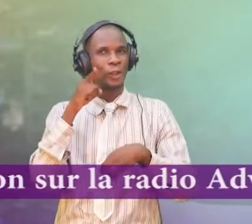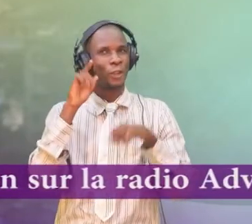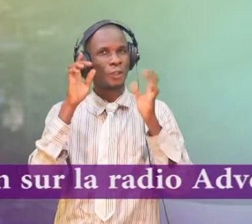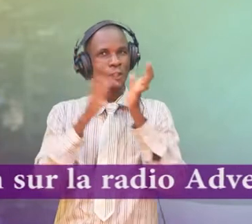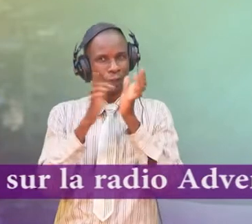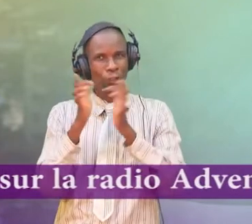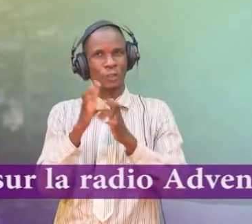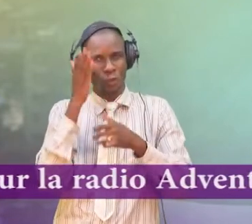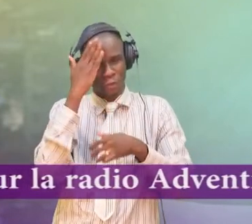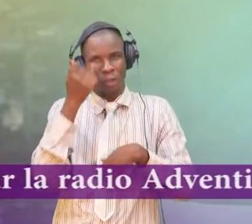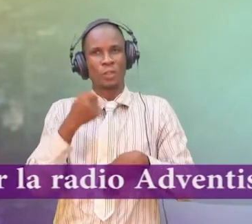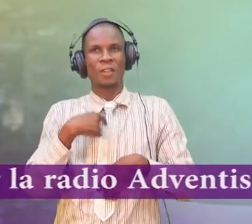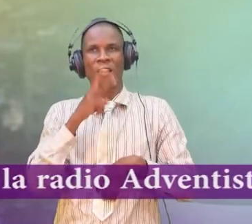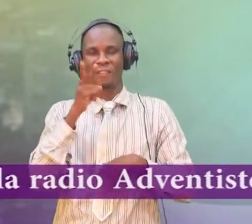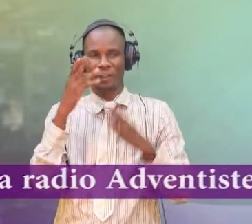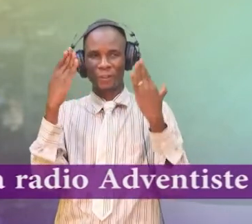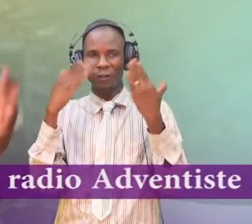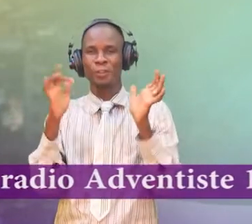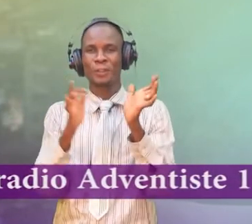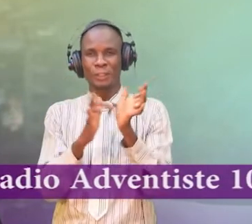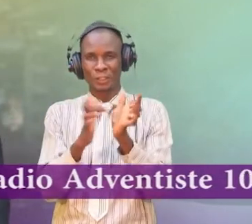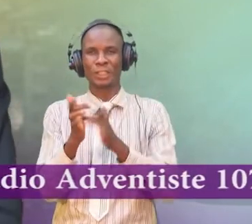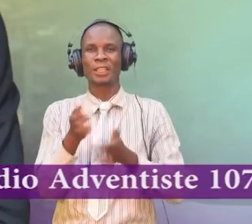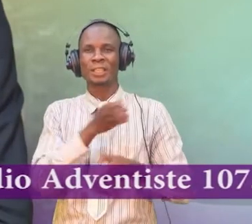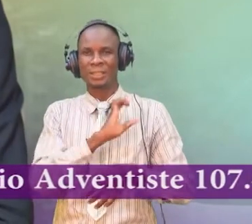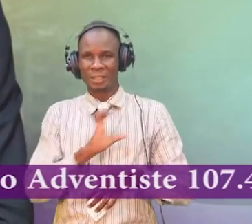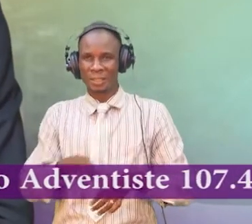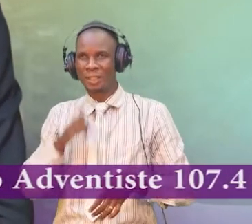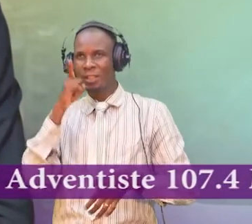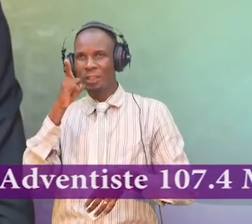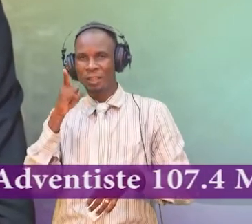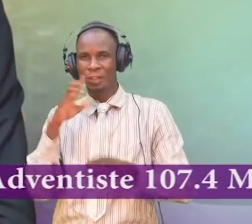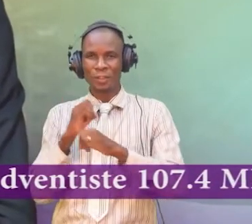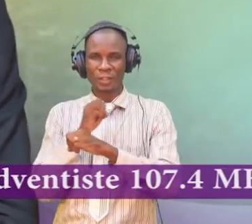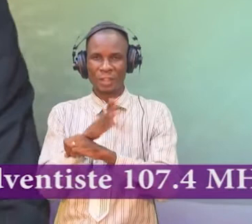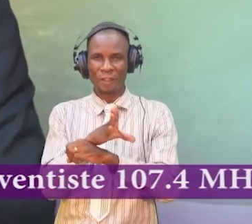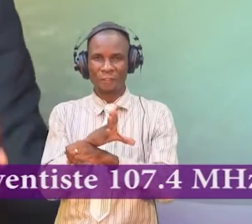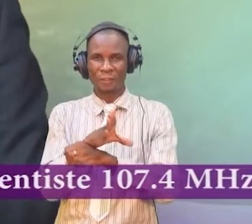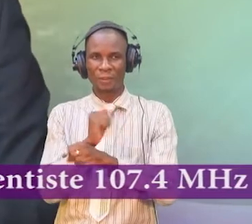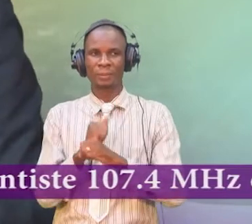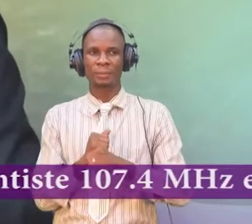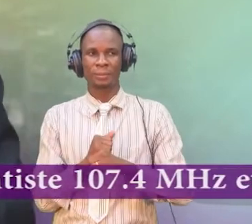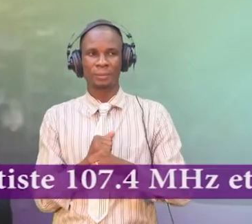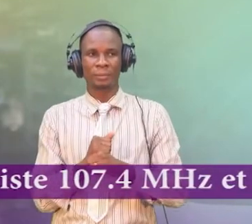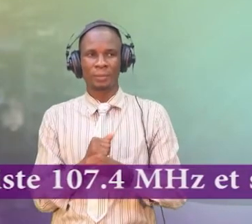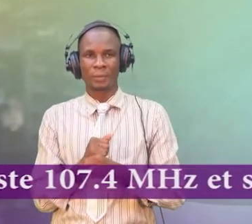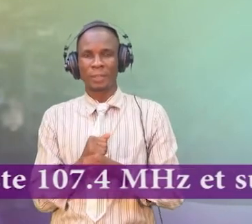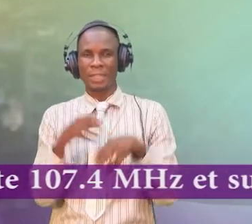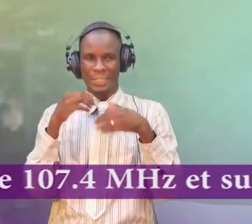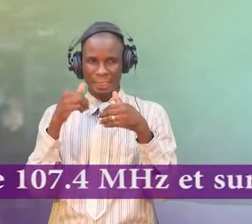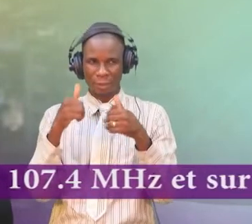Lobiko ezali na kati ya Yesu Kristo. Na misala ya bantoma mukapo ya zomi na mitano eteni ya zomi na